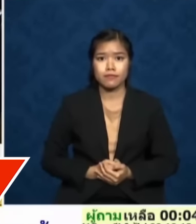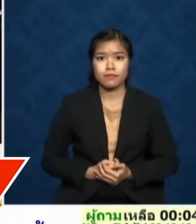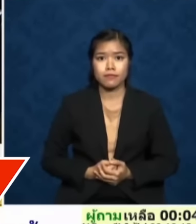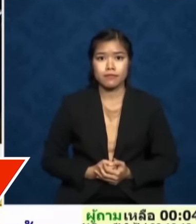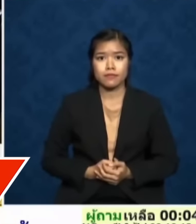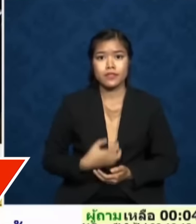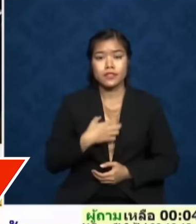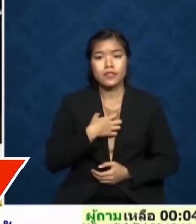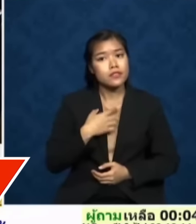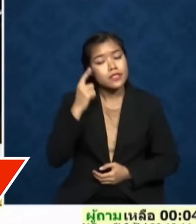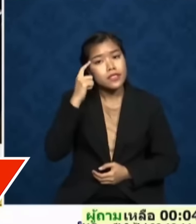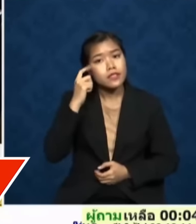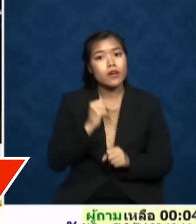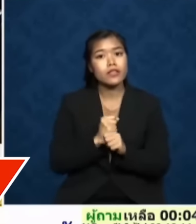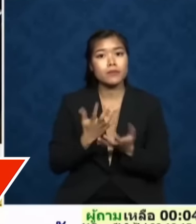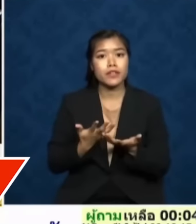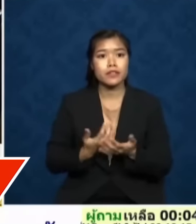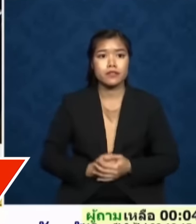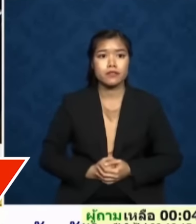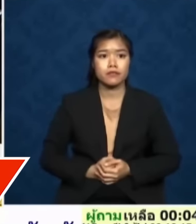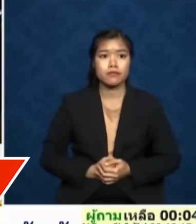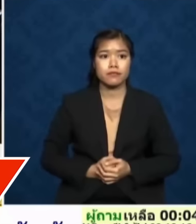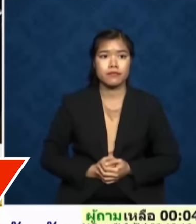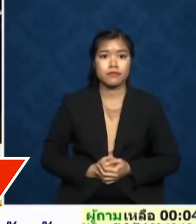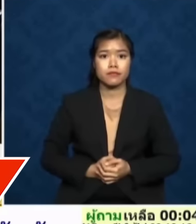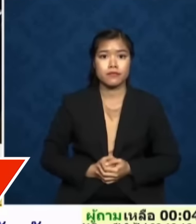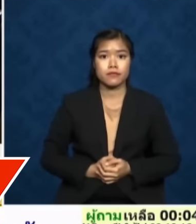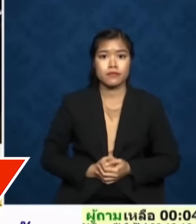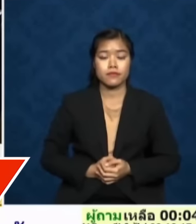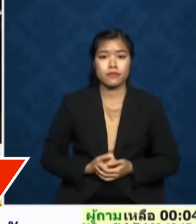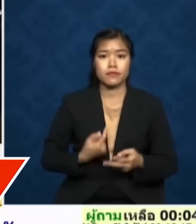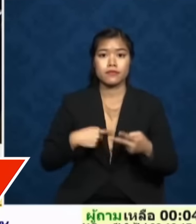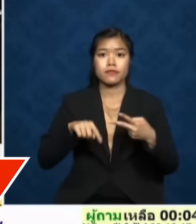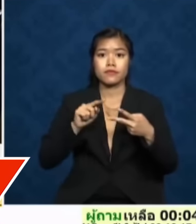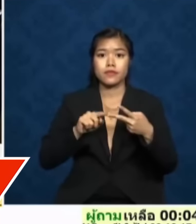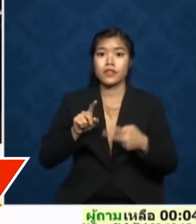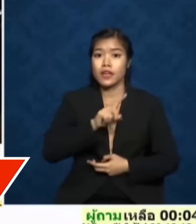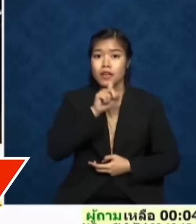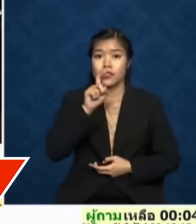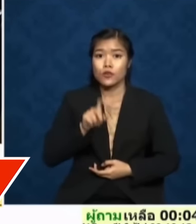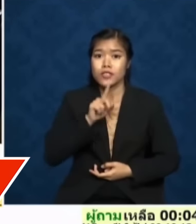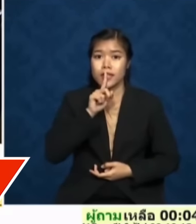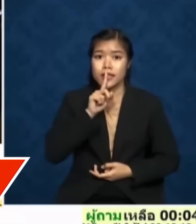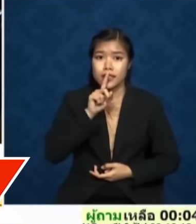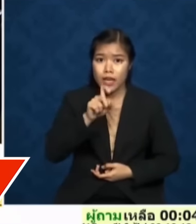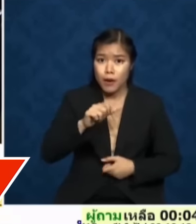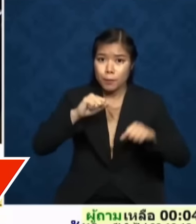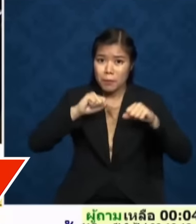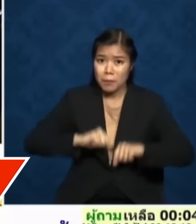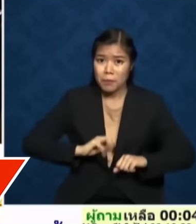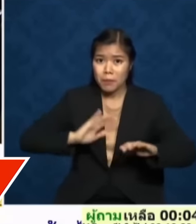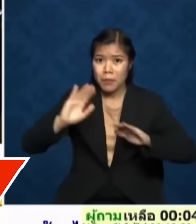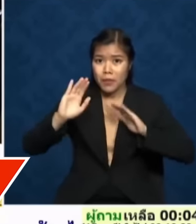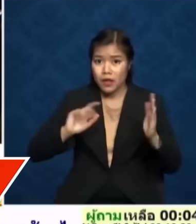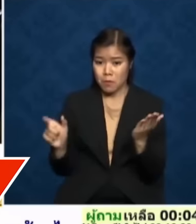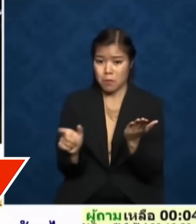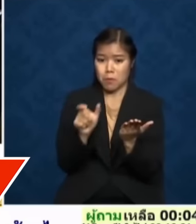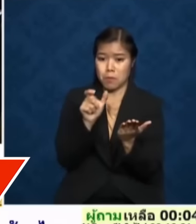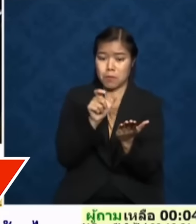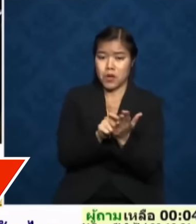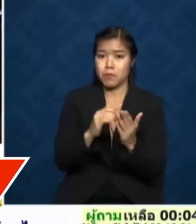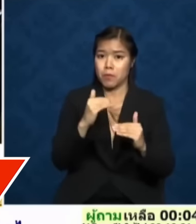จะทำยังไงครับ2การตั้งคำถามประชามติที่เพิ่มเงื่อนไขเอาไว้ว่าให้ล็อกหมวดใดห